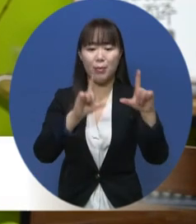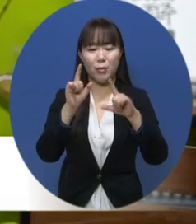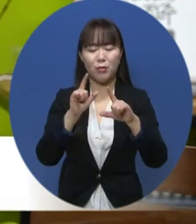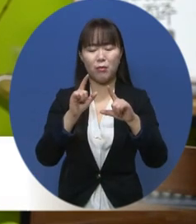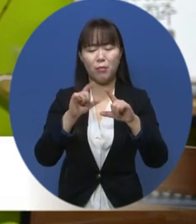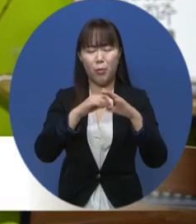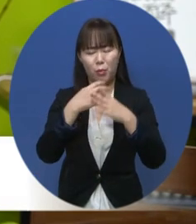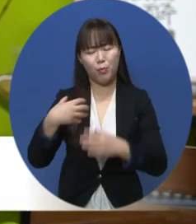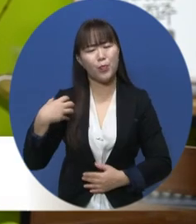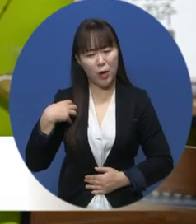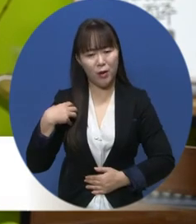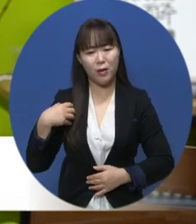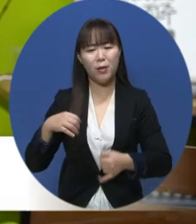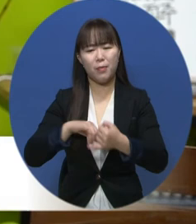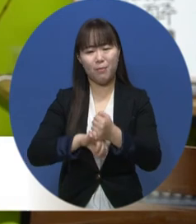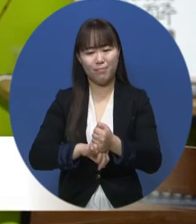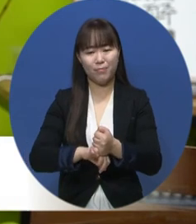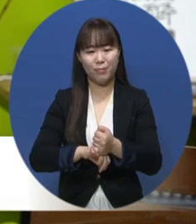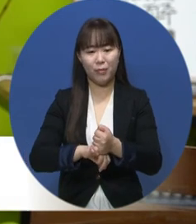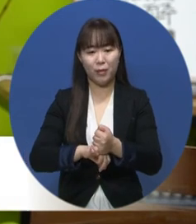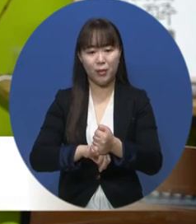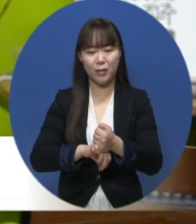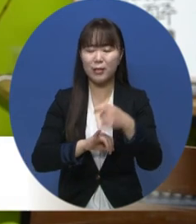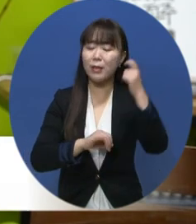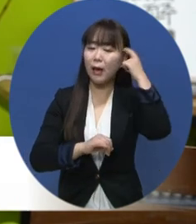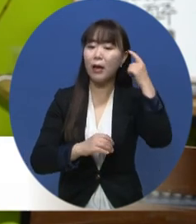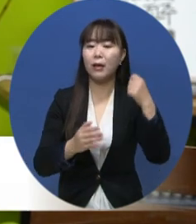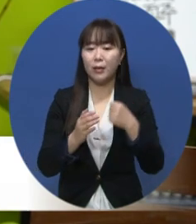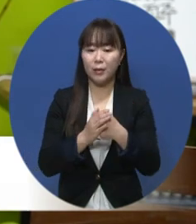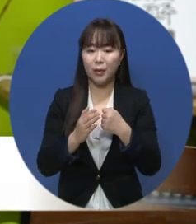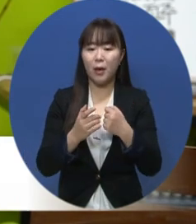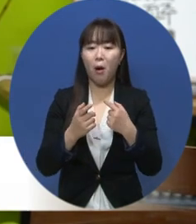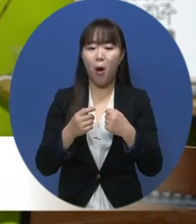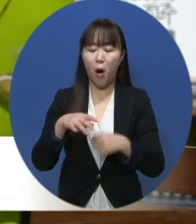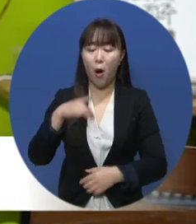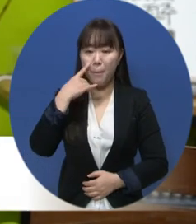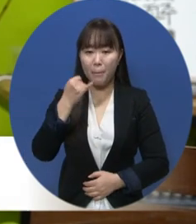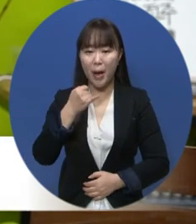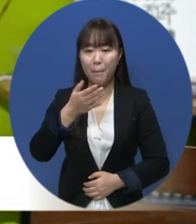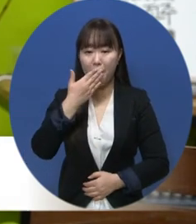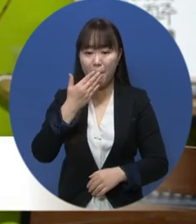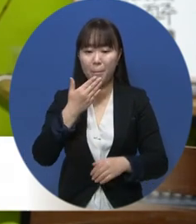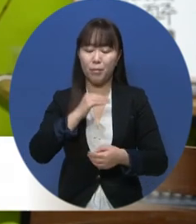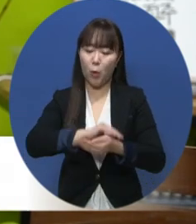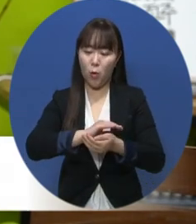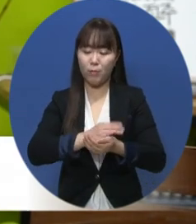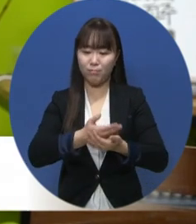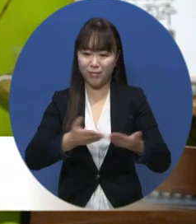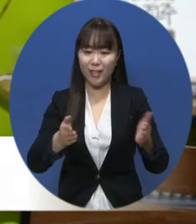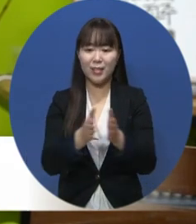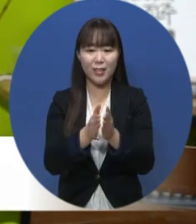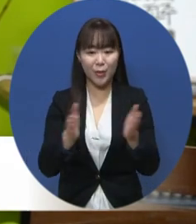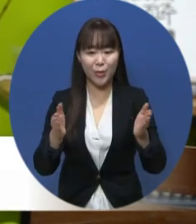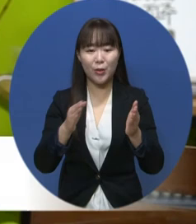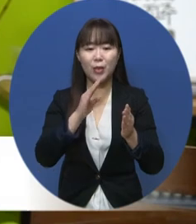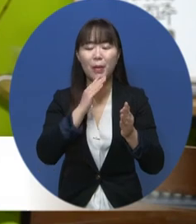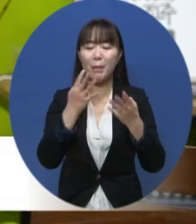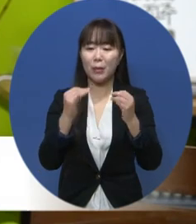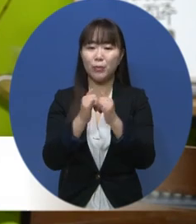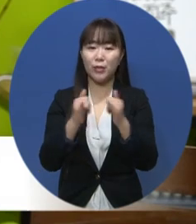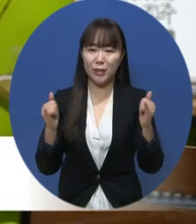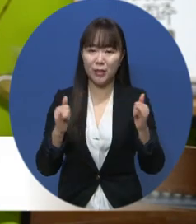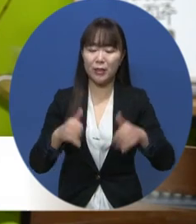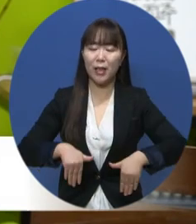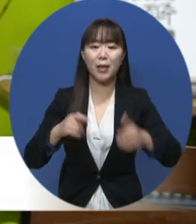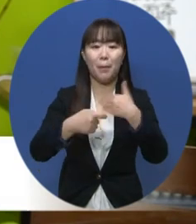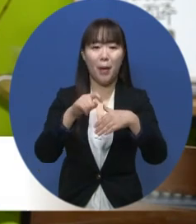꼭 책임져야 된다고 생각을 합니다. 그렇게 엄마의 밥상은 시작이 됐고 또 많은 분들의 따뜻한 마음을